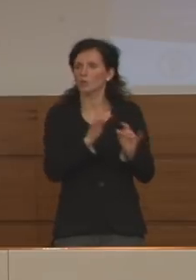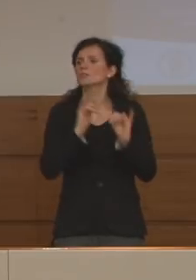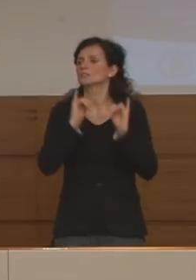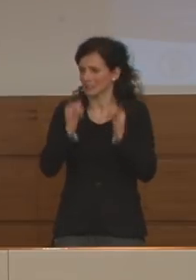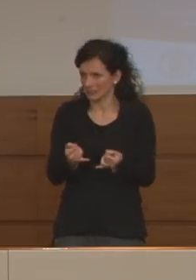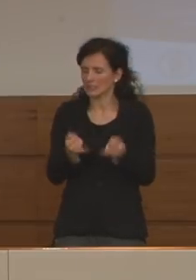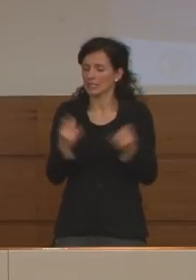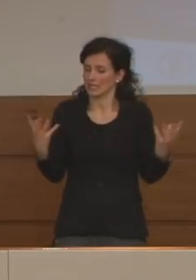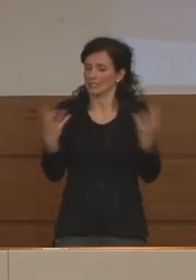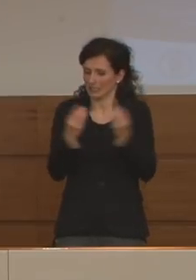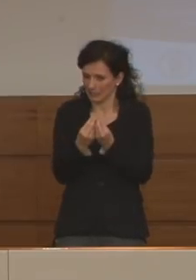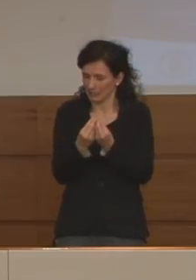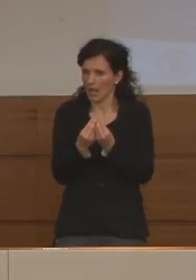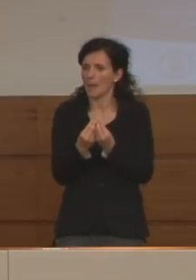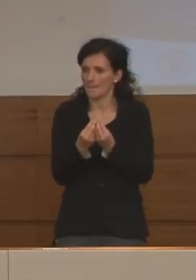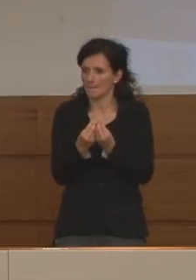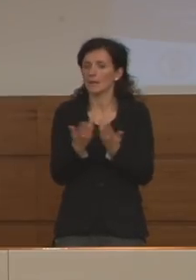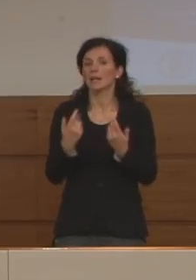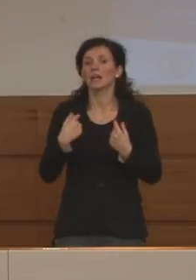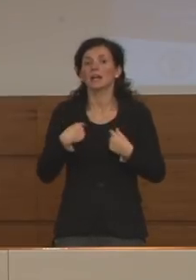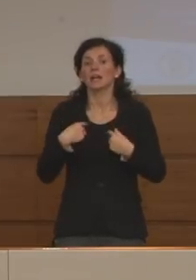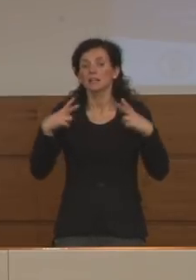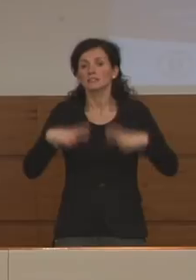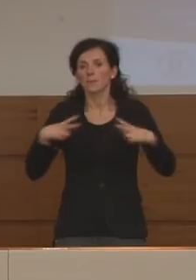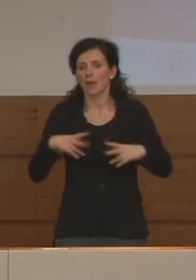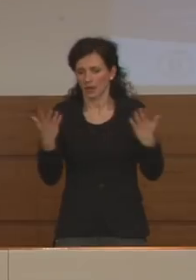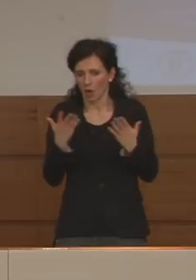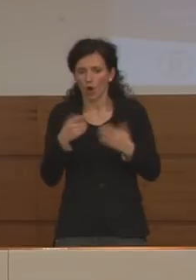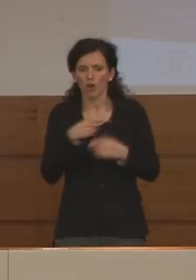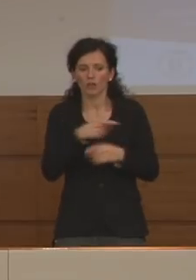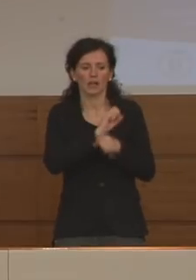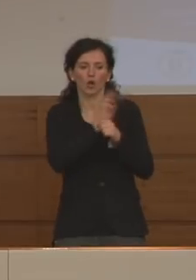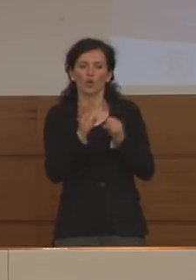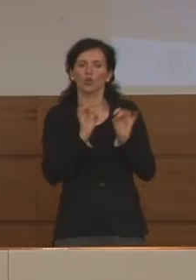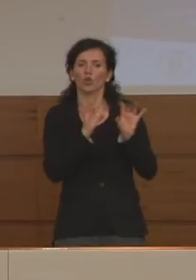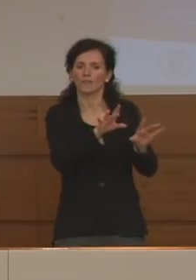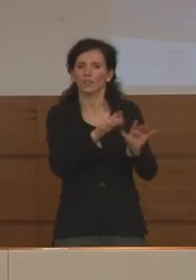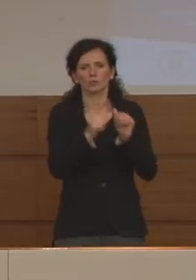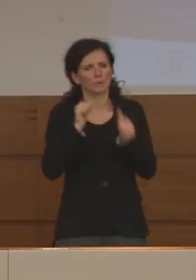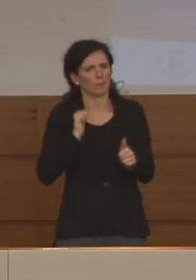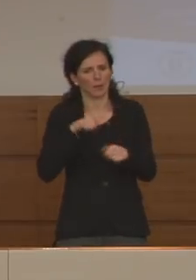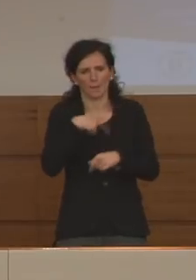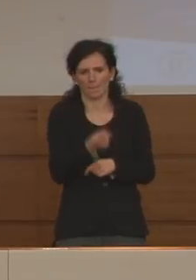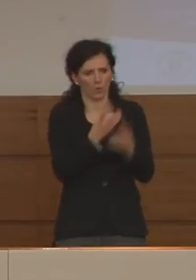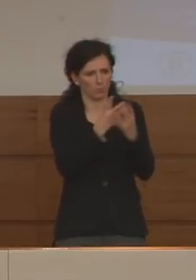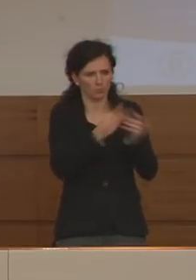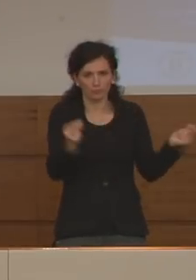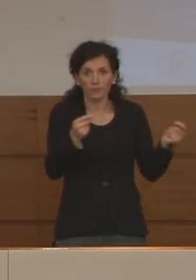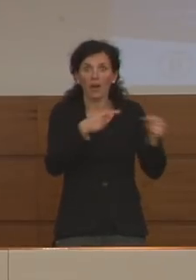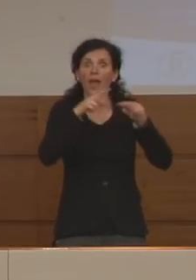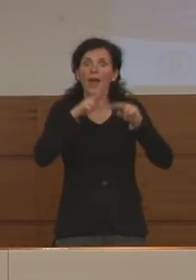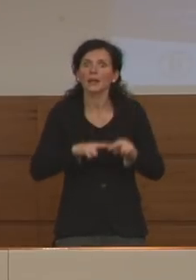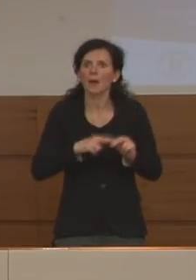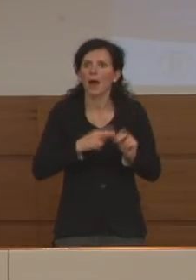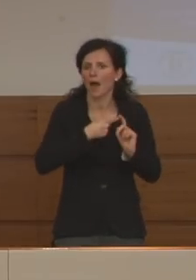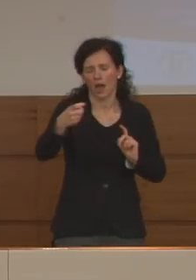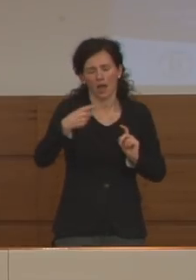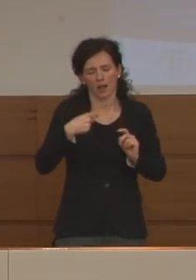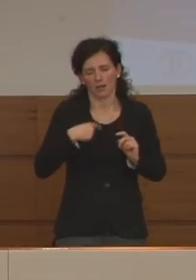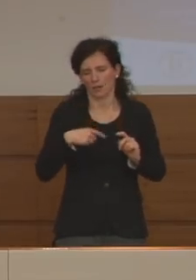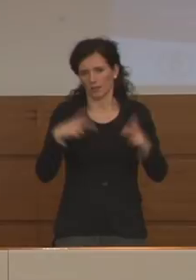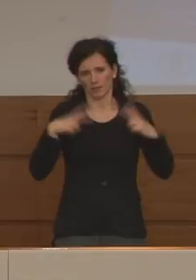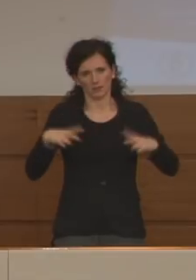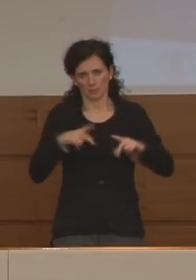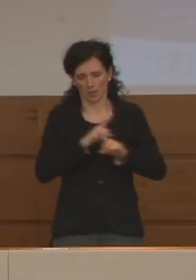sono venuti se ne possano andare perché questo coronavirus speriamo che non rimanga con noi per sempre però il tema è quello che la